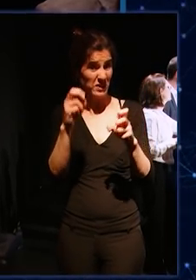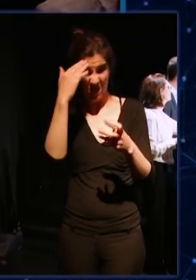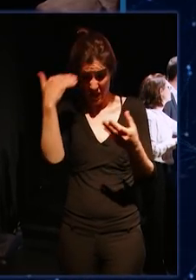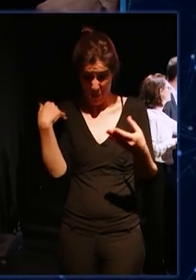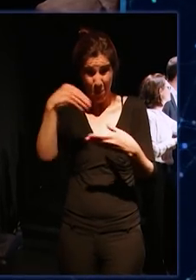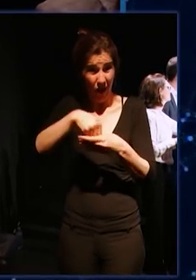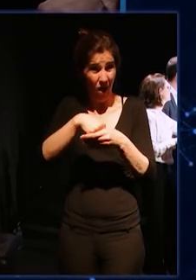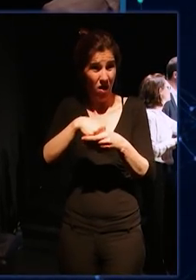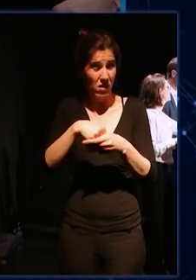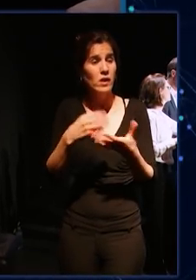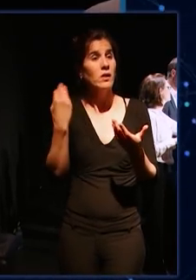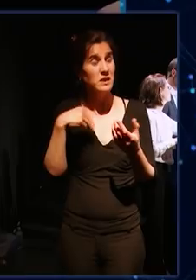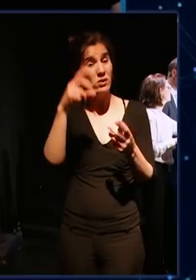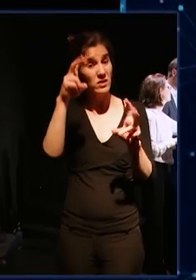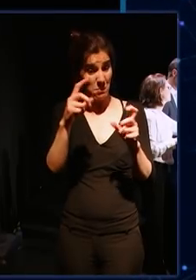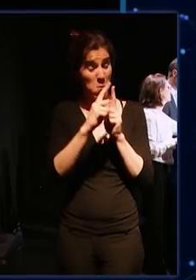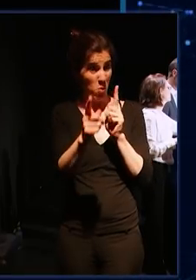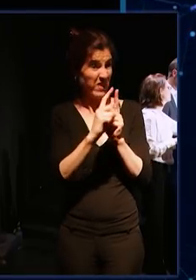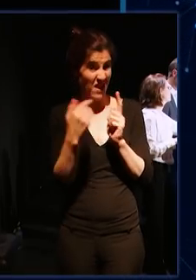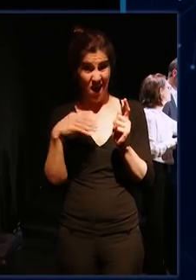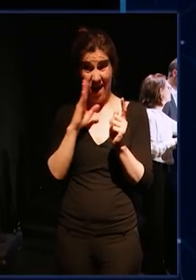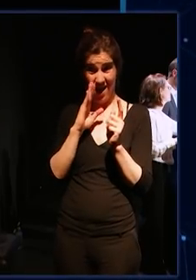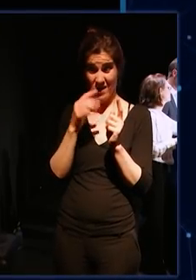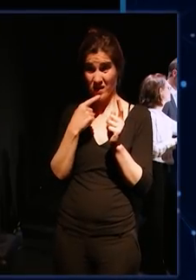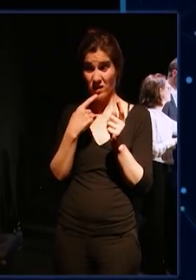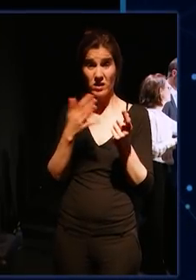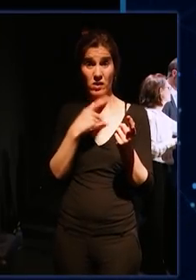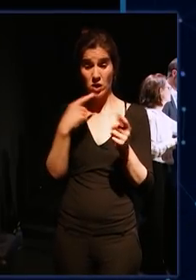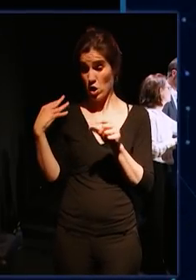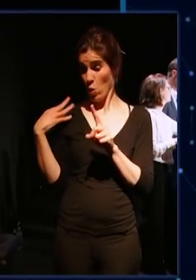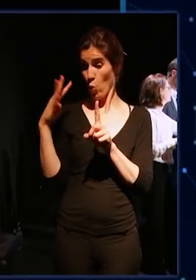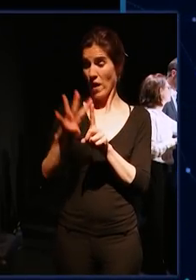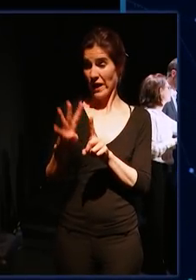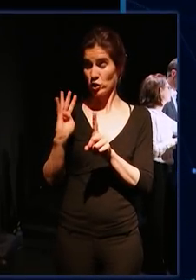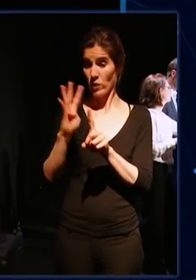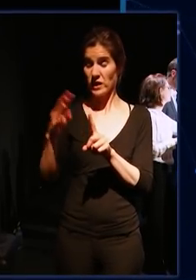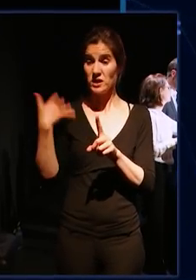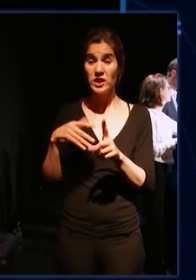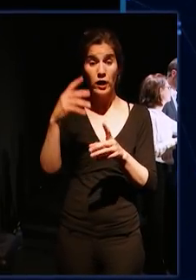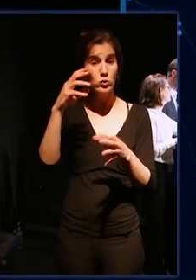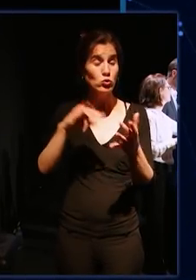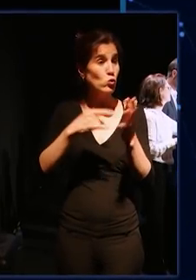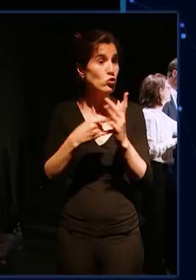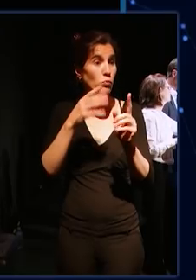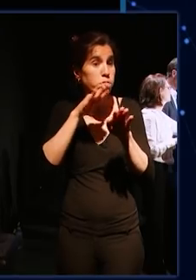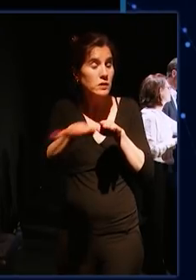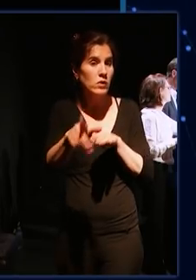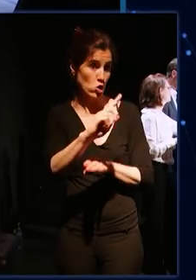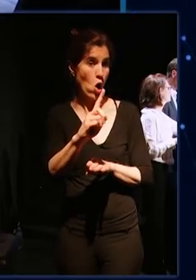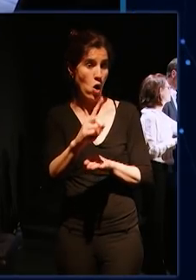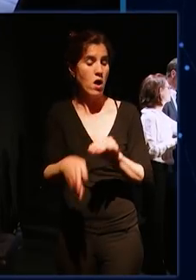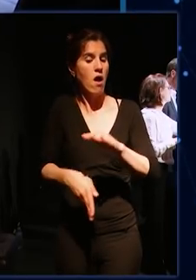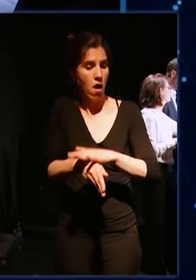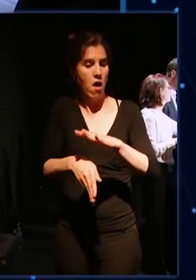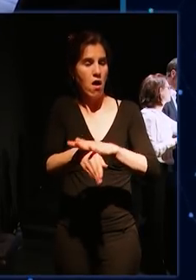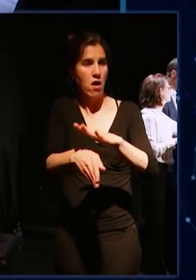comentaven, transcendeix, no és una cosa que se solucioni en 4 anys, és una cosa que és contínua. Si volem